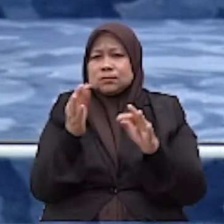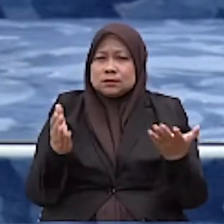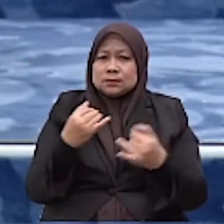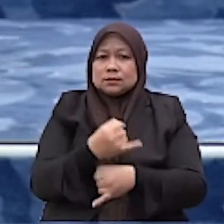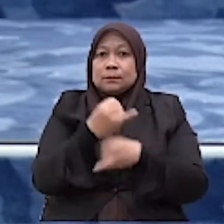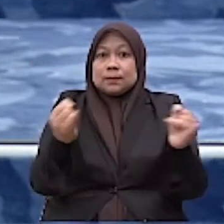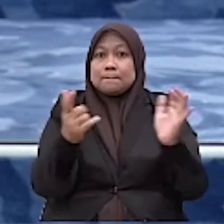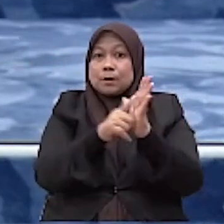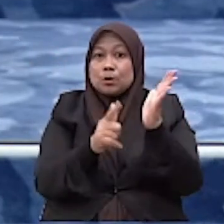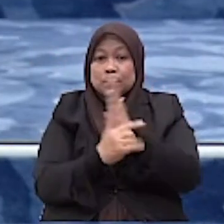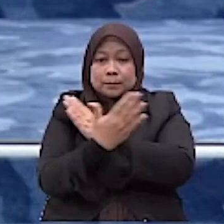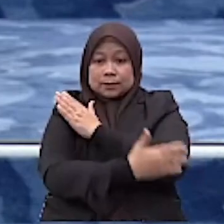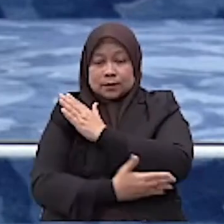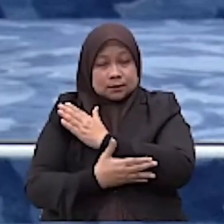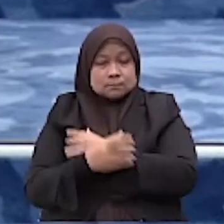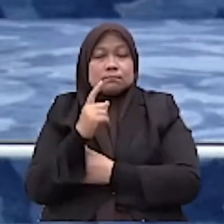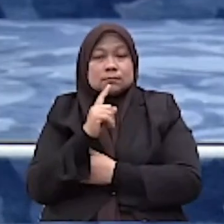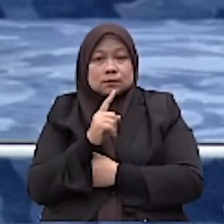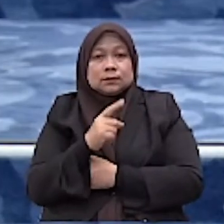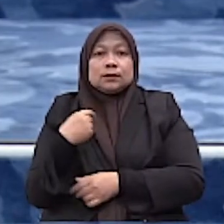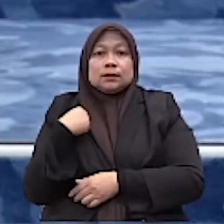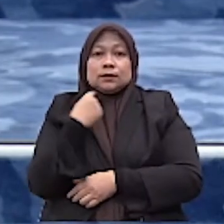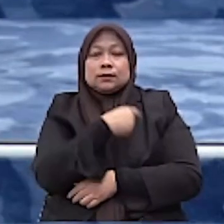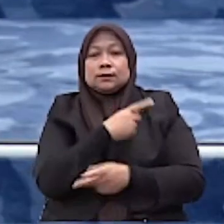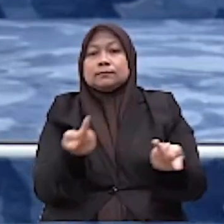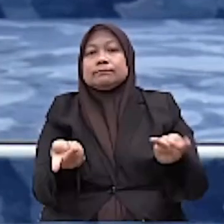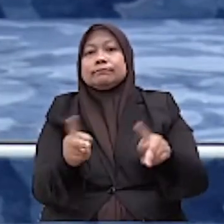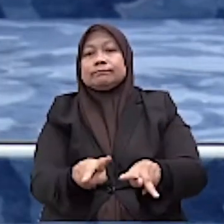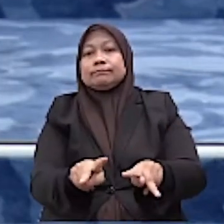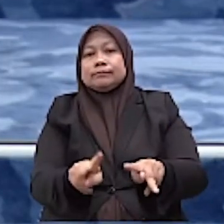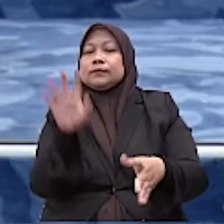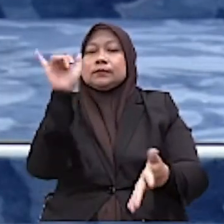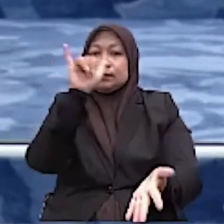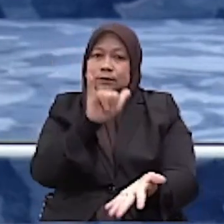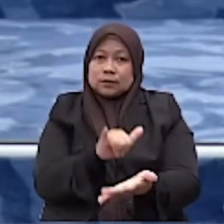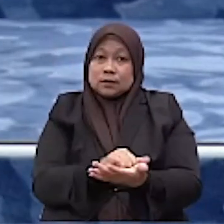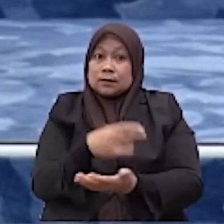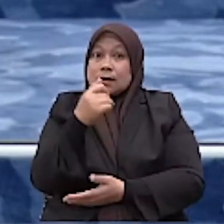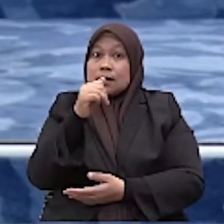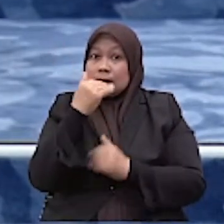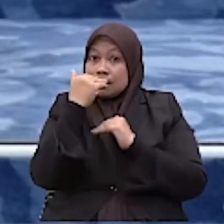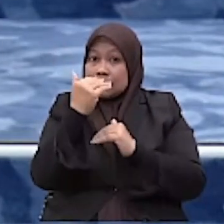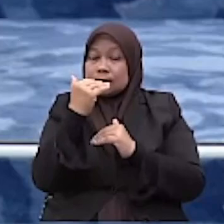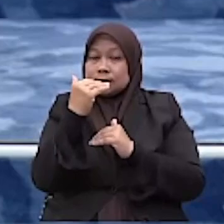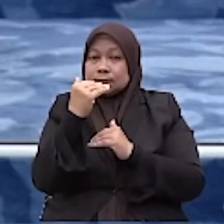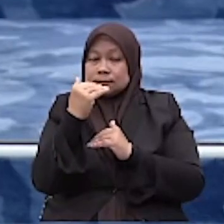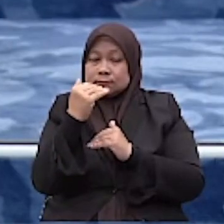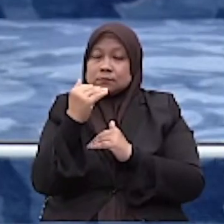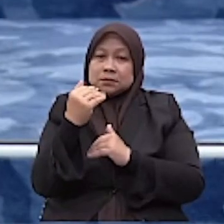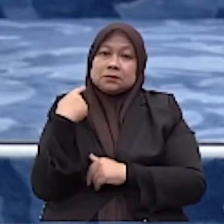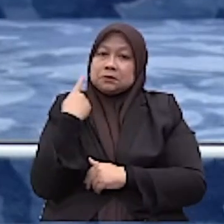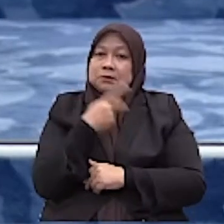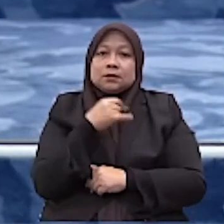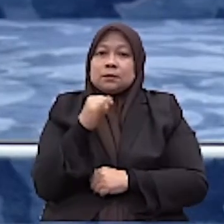jabatan barulah kita tanda tangannya itupun ada hal yang tak dapat